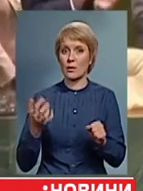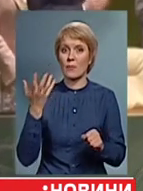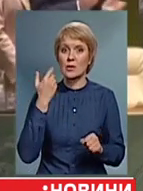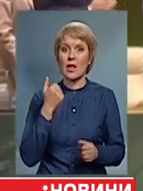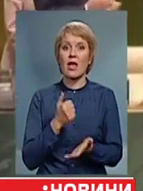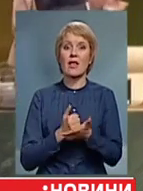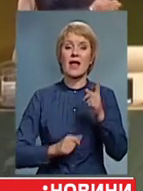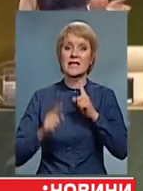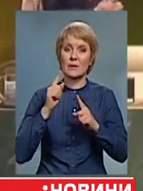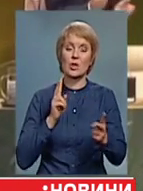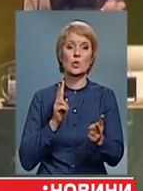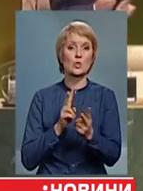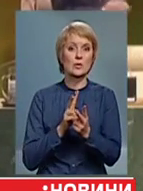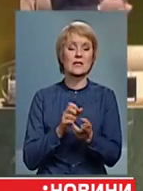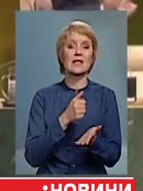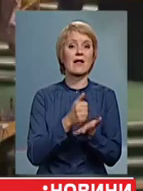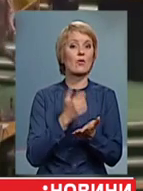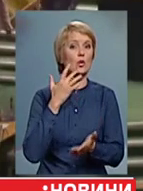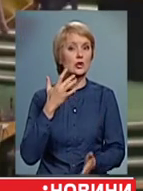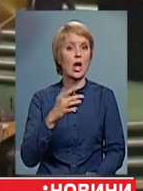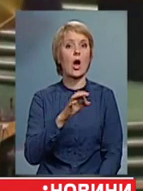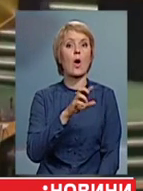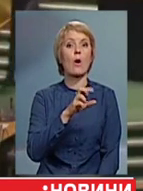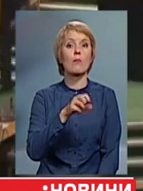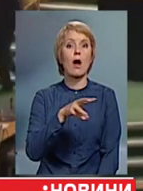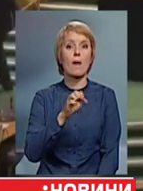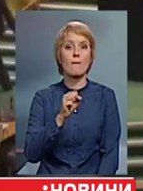під час Генасамблеї він зустрінеться з главою США Бараком Обамою.